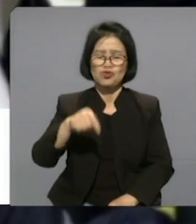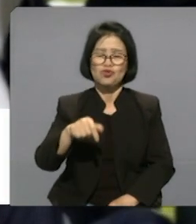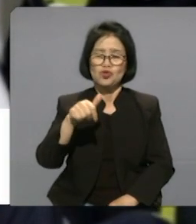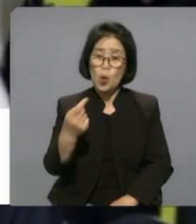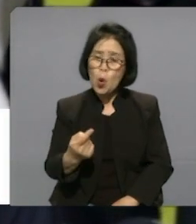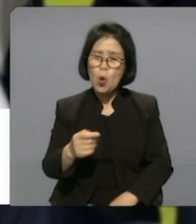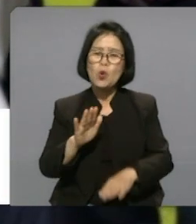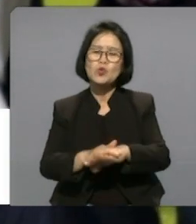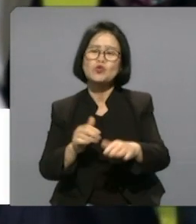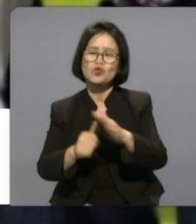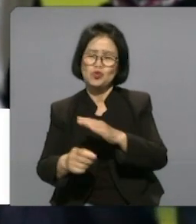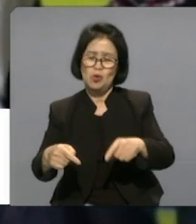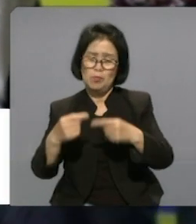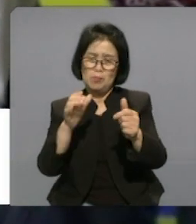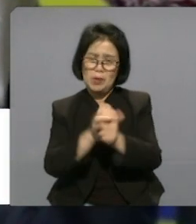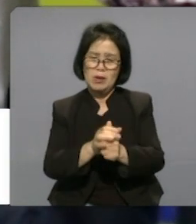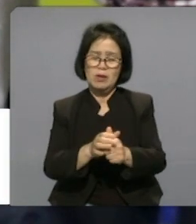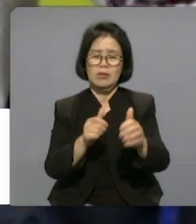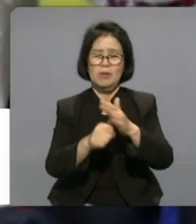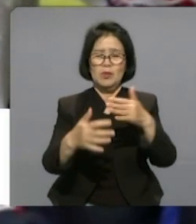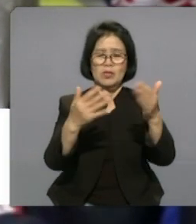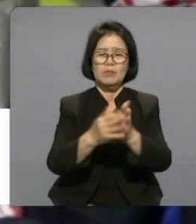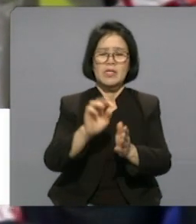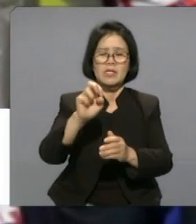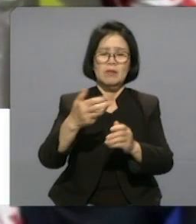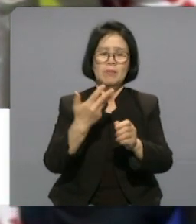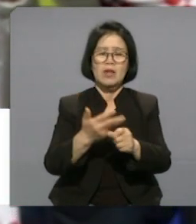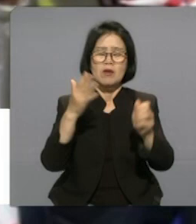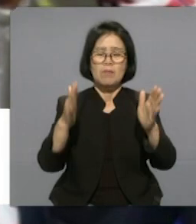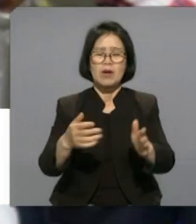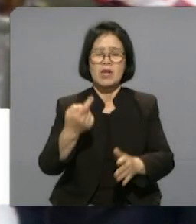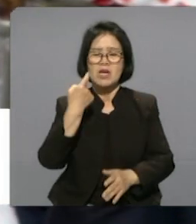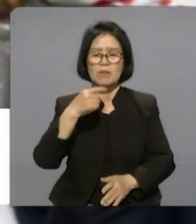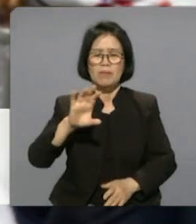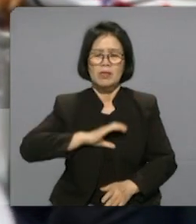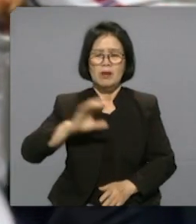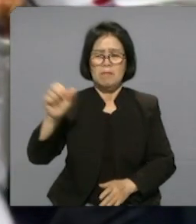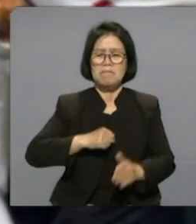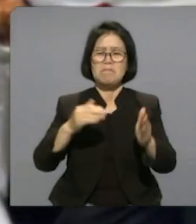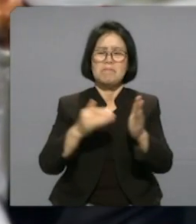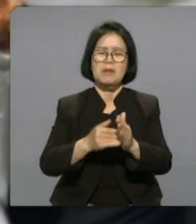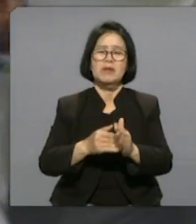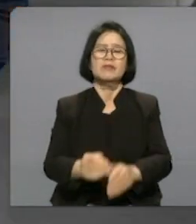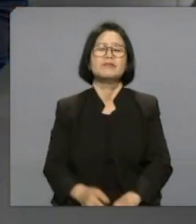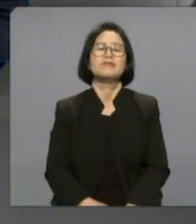손준호를 배치했습니다. 대표팀은 28년 만에 금메달을 목에 걸게 됐습니다.